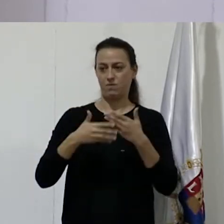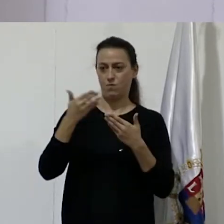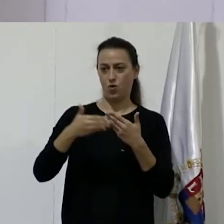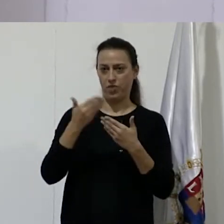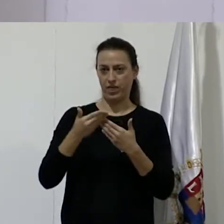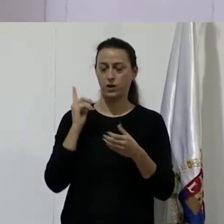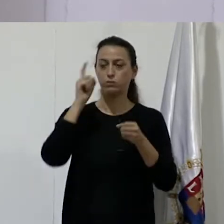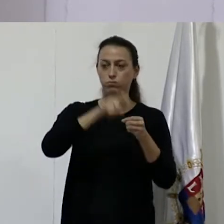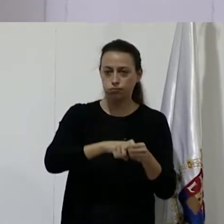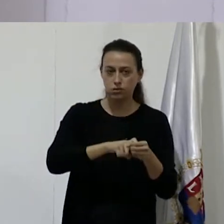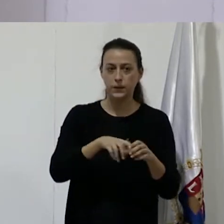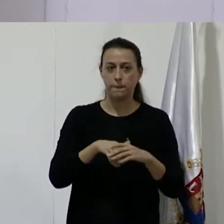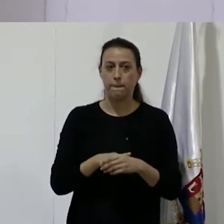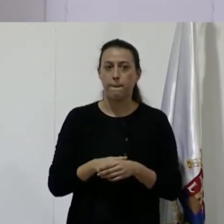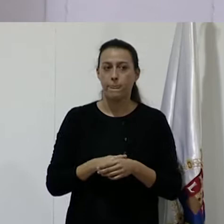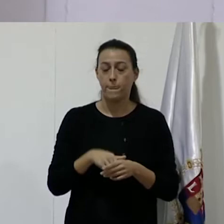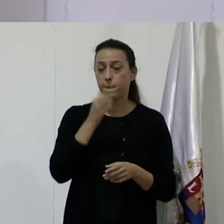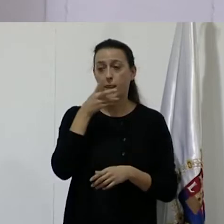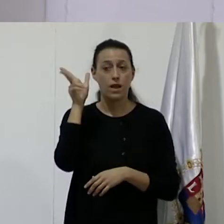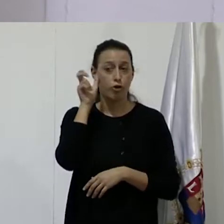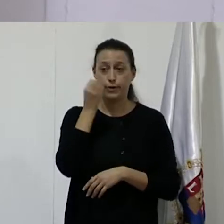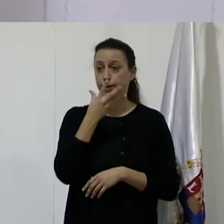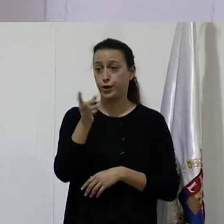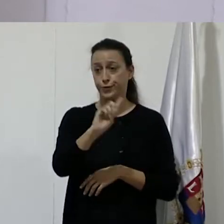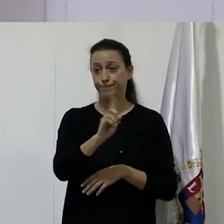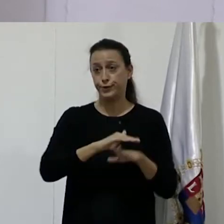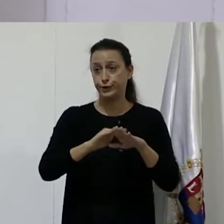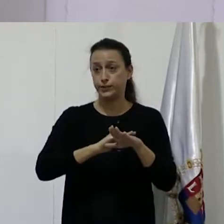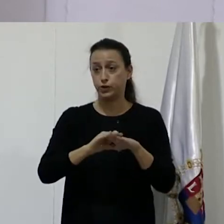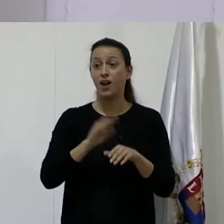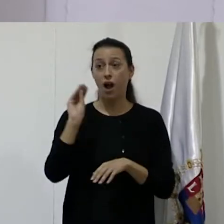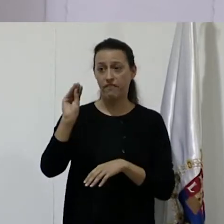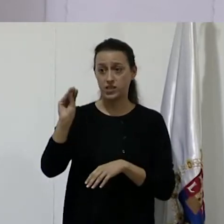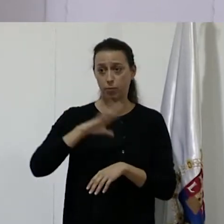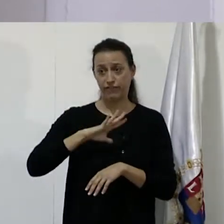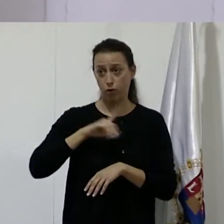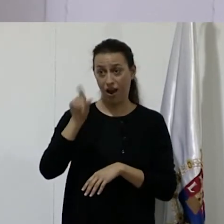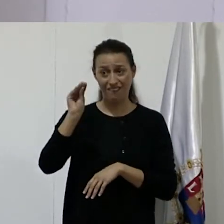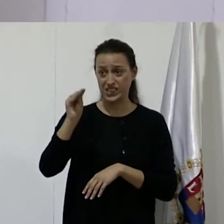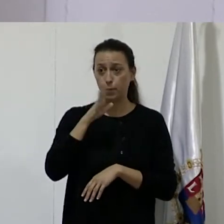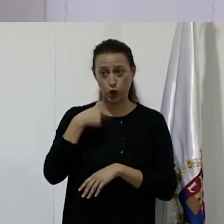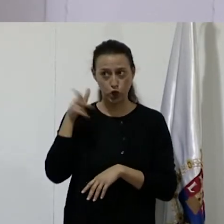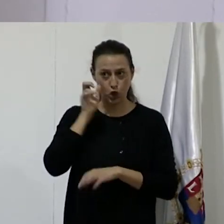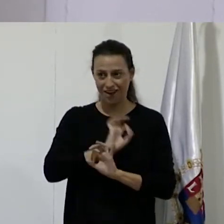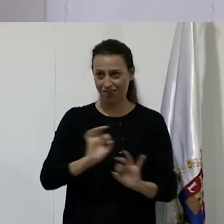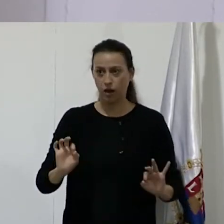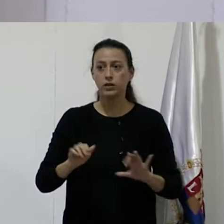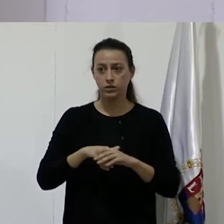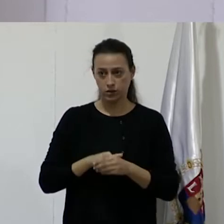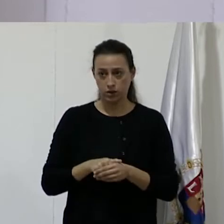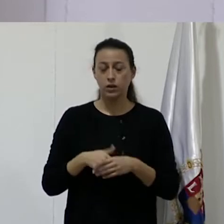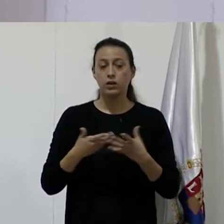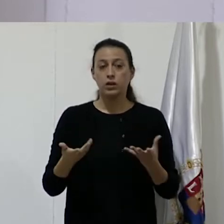l'art modern en aquests temps, fet que se sumava a la seducció que ja sentia per l'art clàssic dels llibres de batxillerat. No en